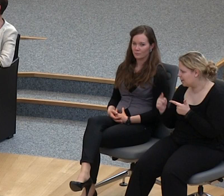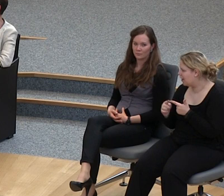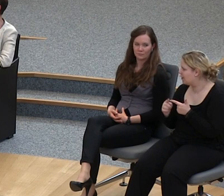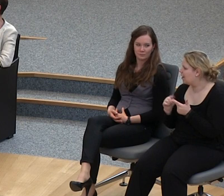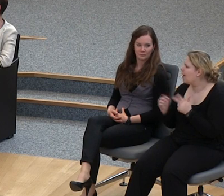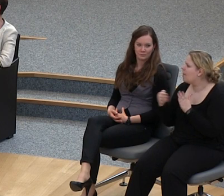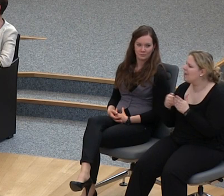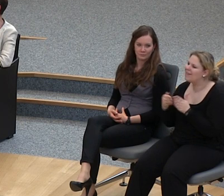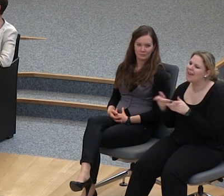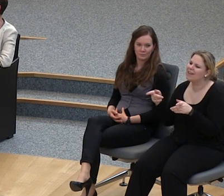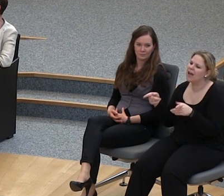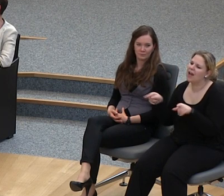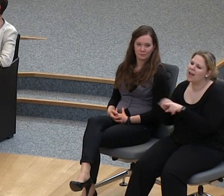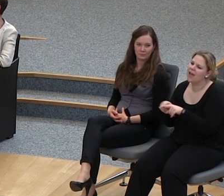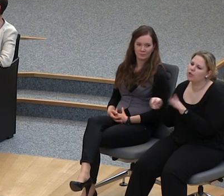Behindertengleichstellungsgesetz.